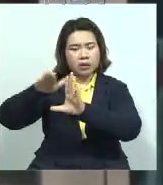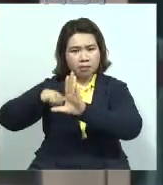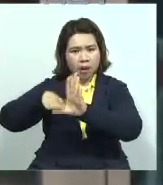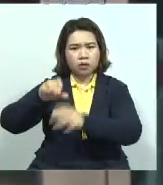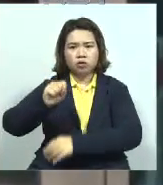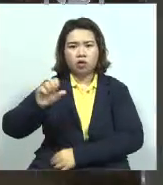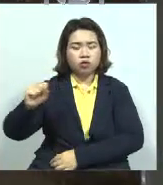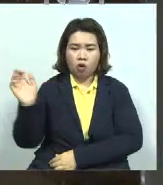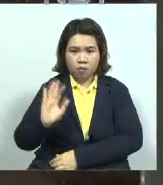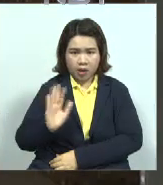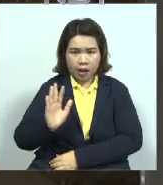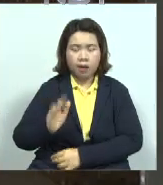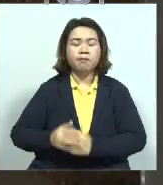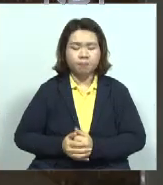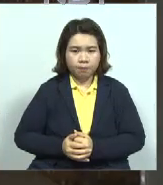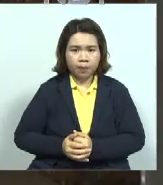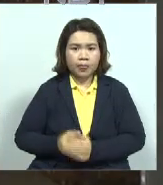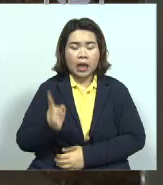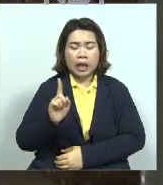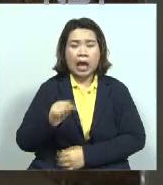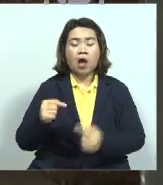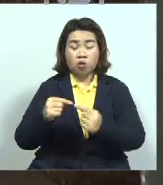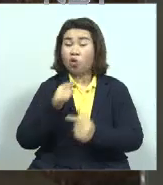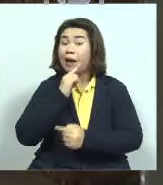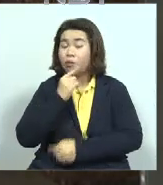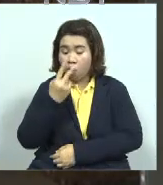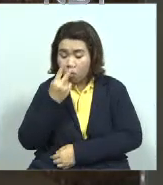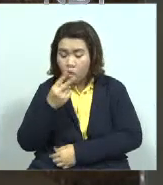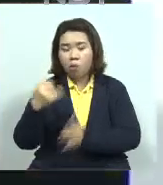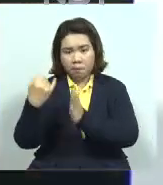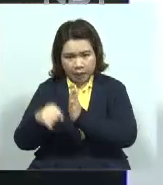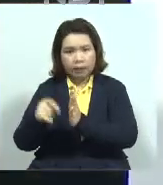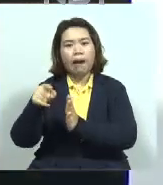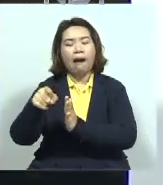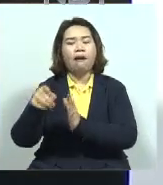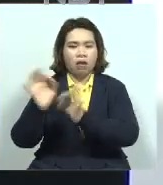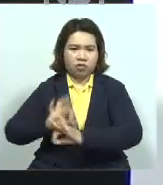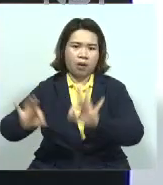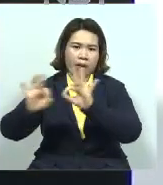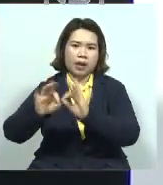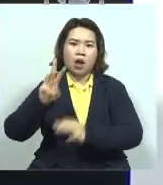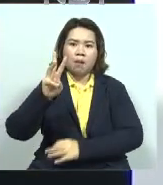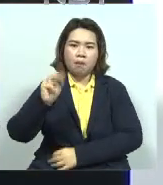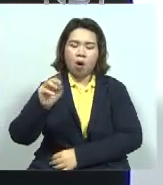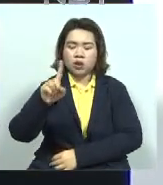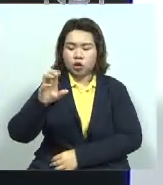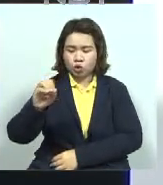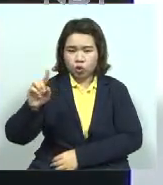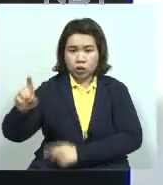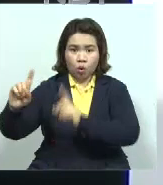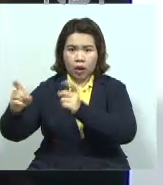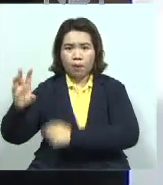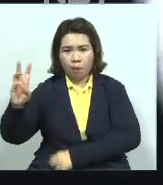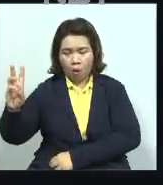เป็นส.ส.ซึ่งเป็นเหตุให้สมาชิกภาพสิ้นสุดลงตามรัฐธรรมนูญมาตรา101(6) ประกอบมาตร